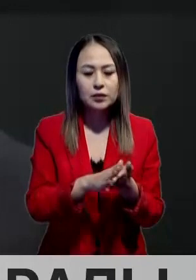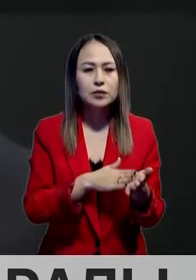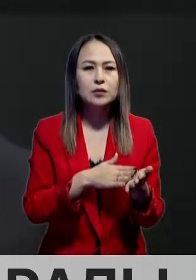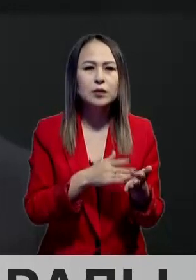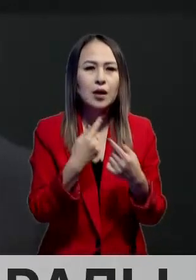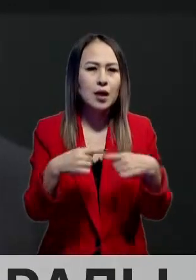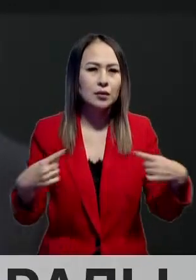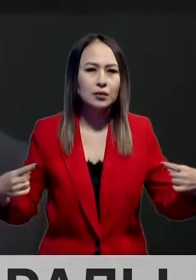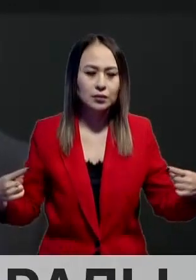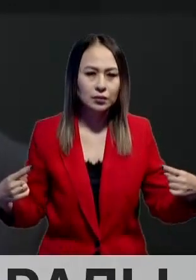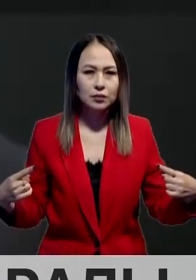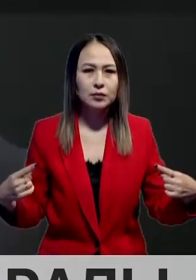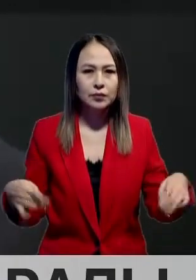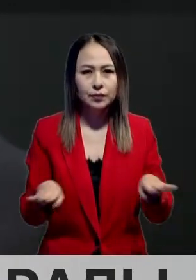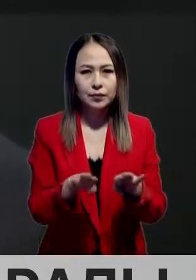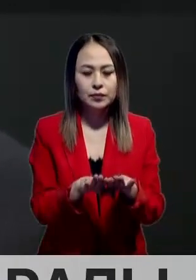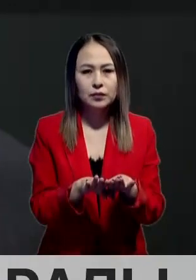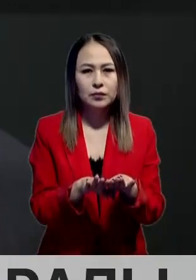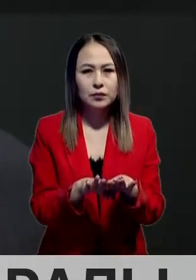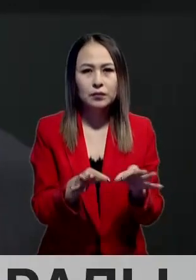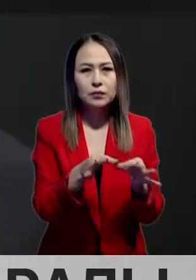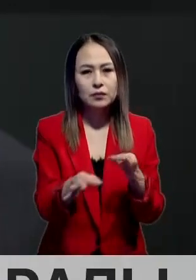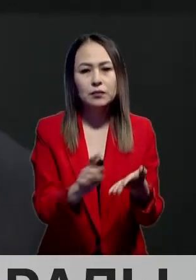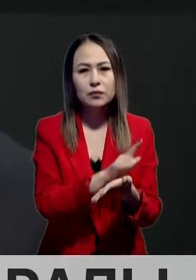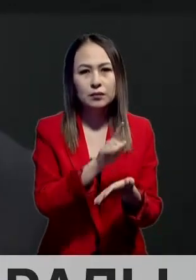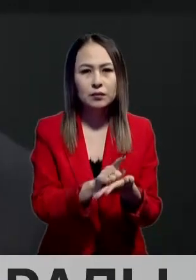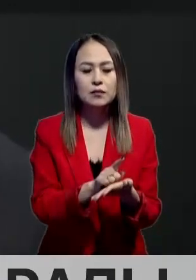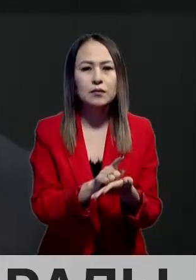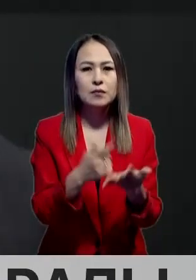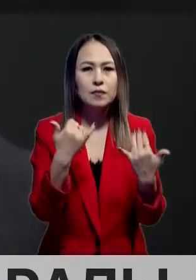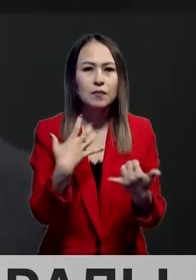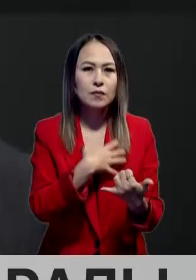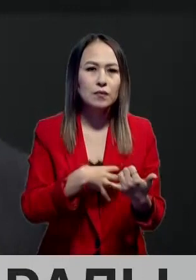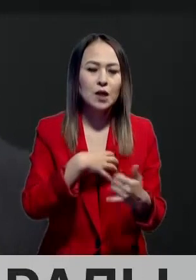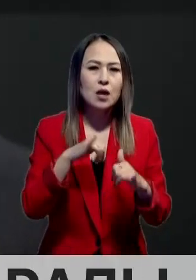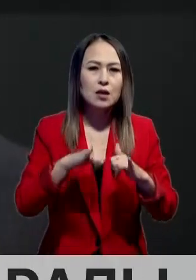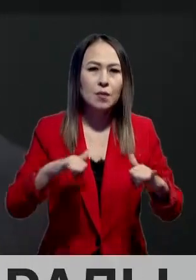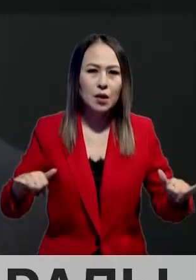қарақұмық, басқалары да. Осы өңірде әрине ол деген ең маңызды дамыған